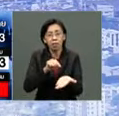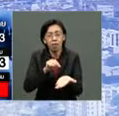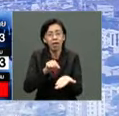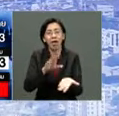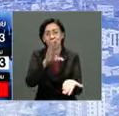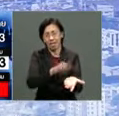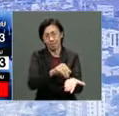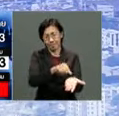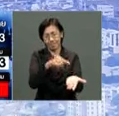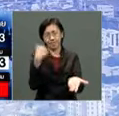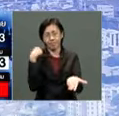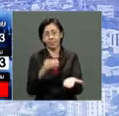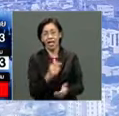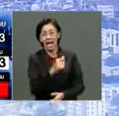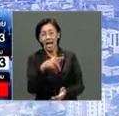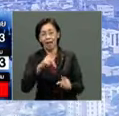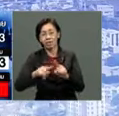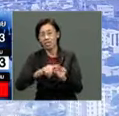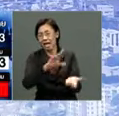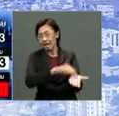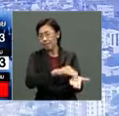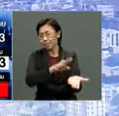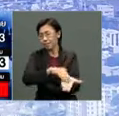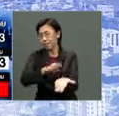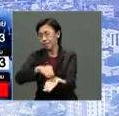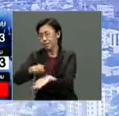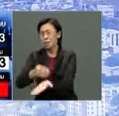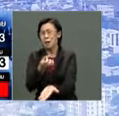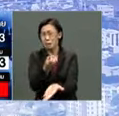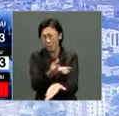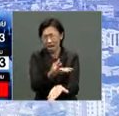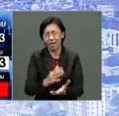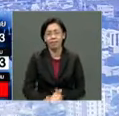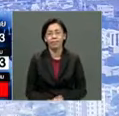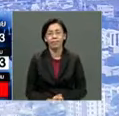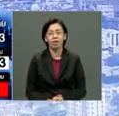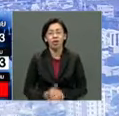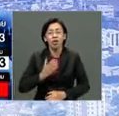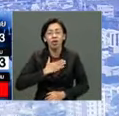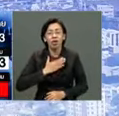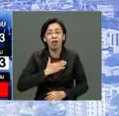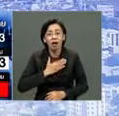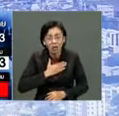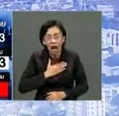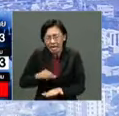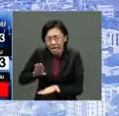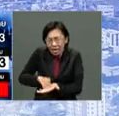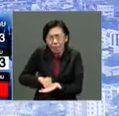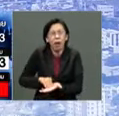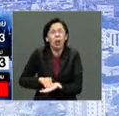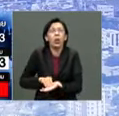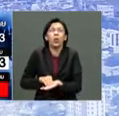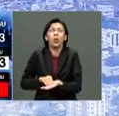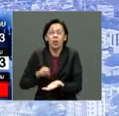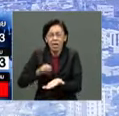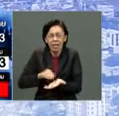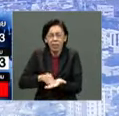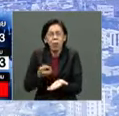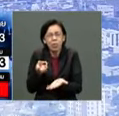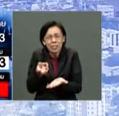สู่แอปพลิเคชันต่างๆเหล่านั้นเยอะกว่าที่เราได้มาซะด้วยซ้ำอันนี้อันที่1